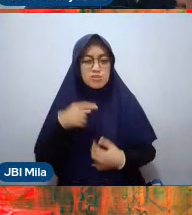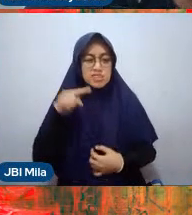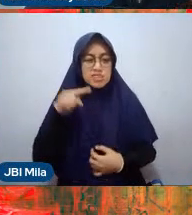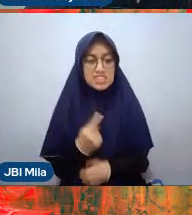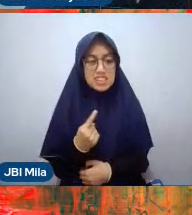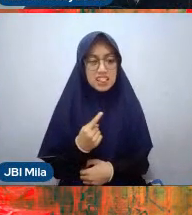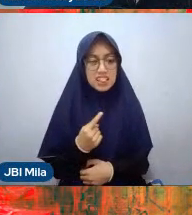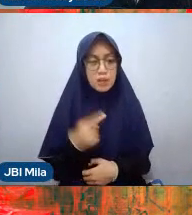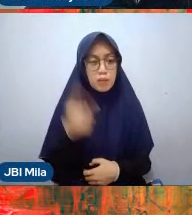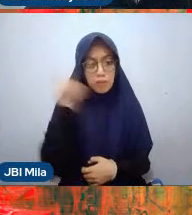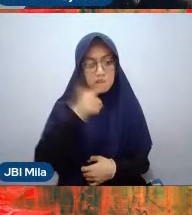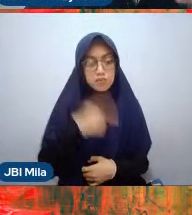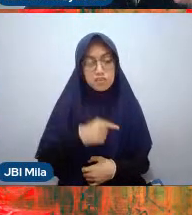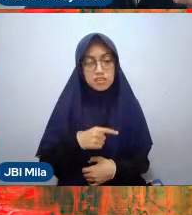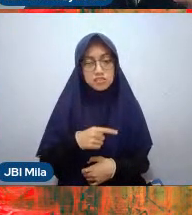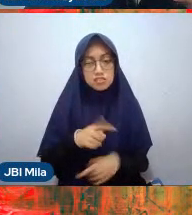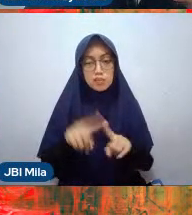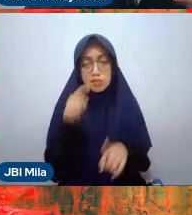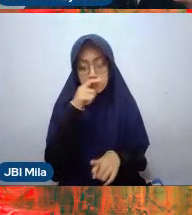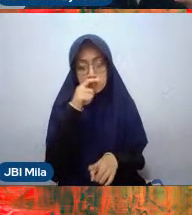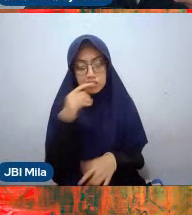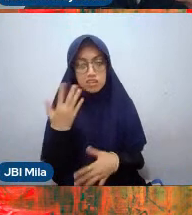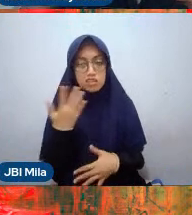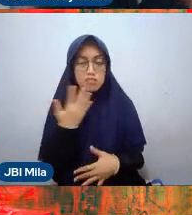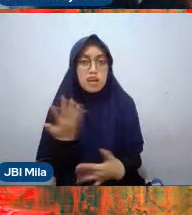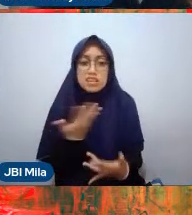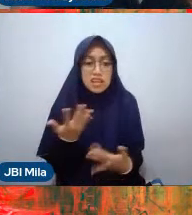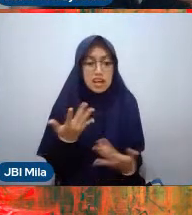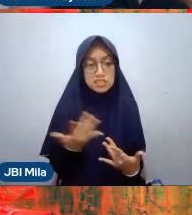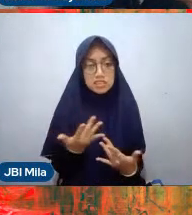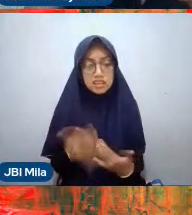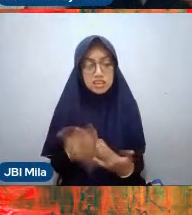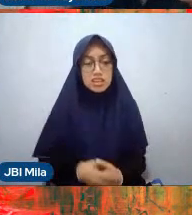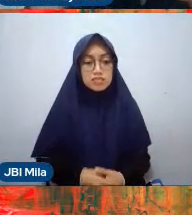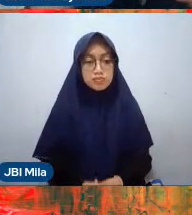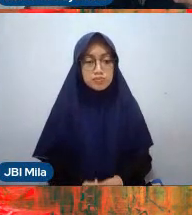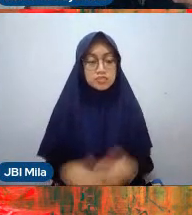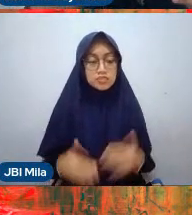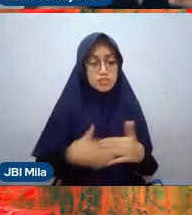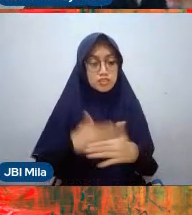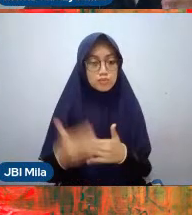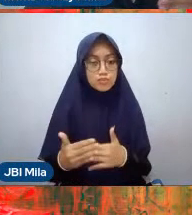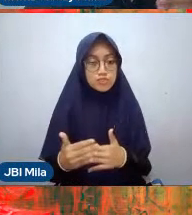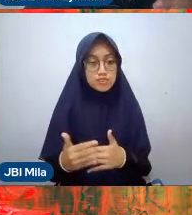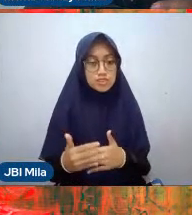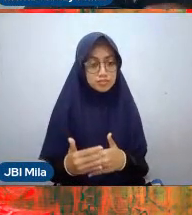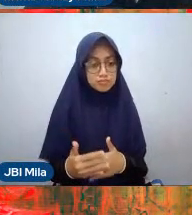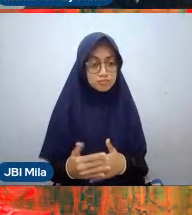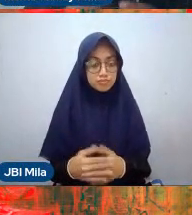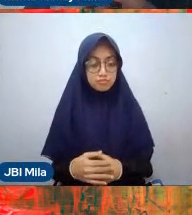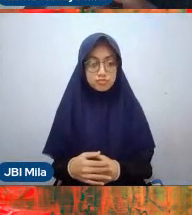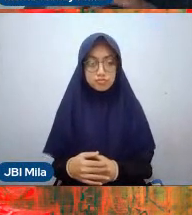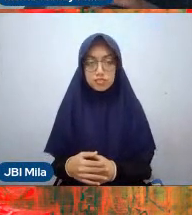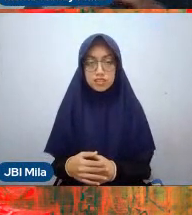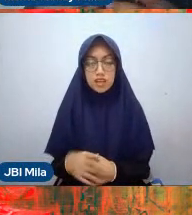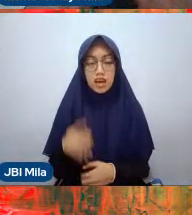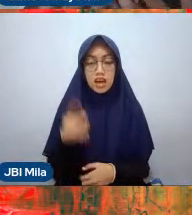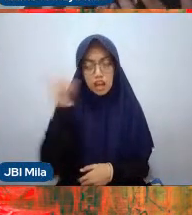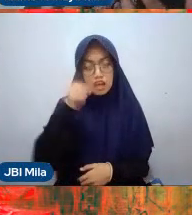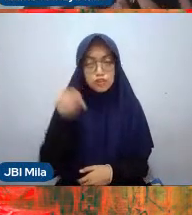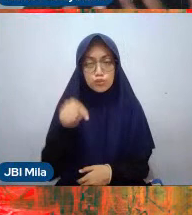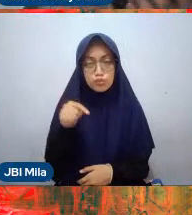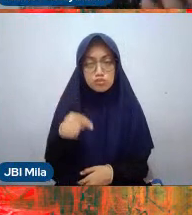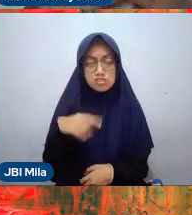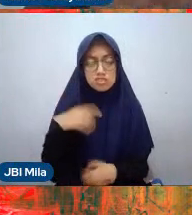bapaknya mah fine-fine aja dipanggil botak gitu kan ya. Kemudian, tapi buat anaknya itu kesel. Jadi kita